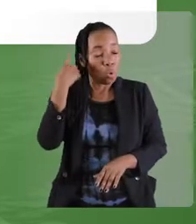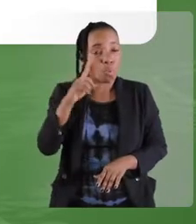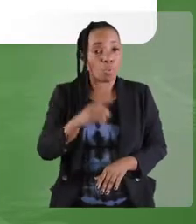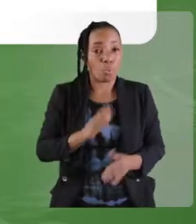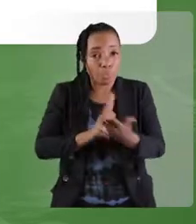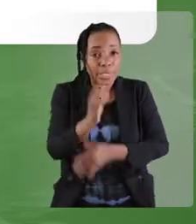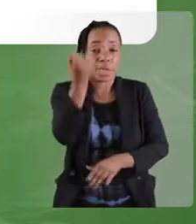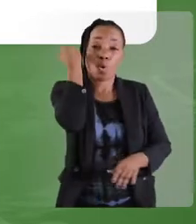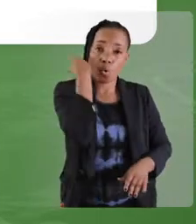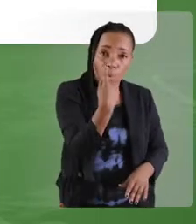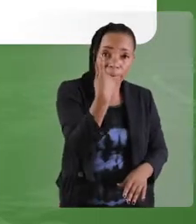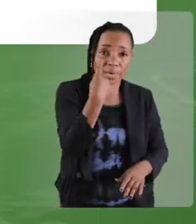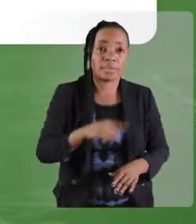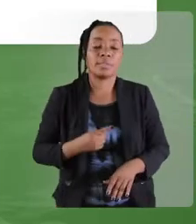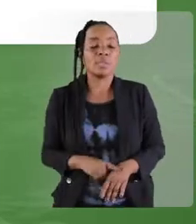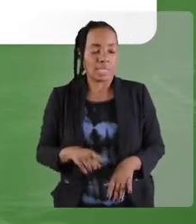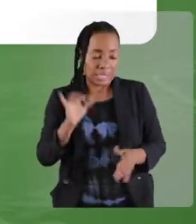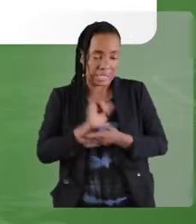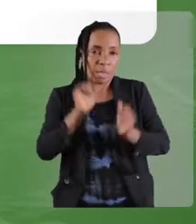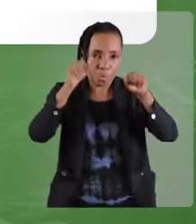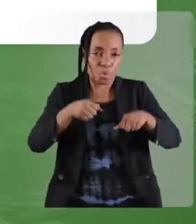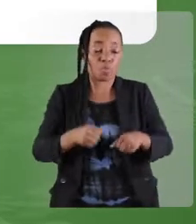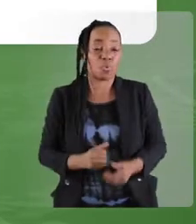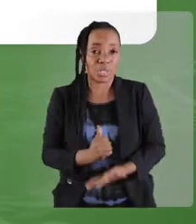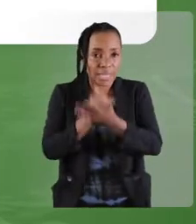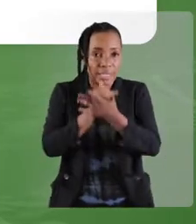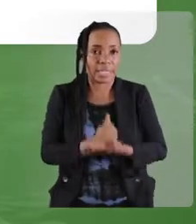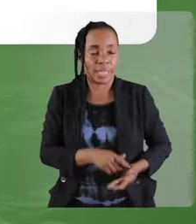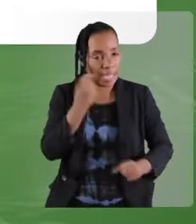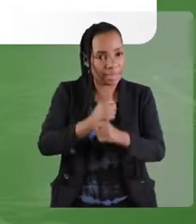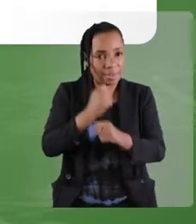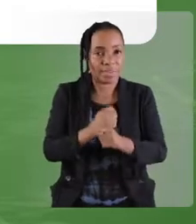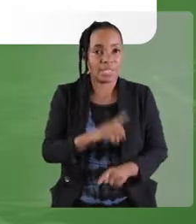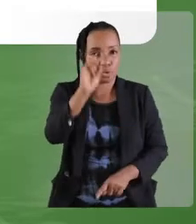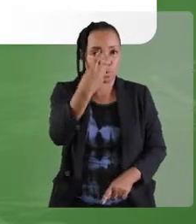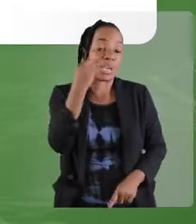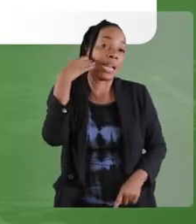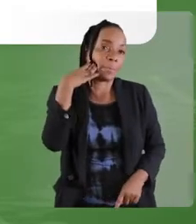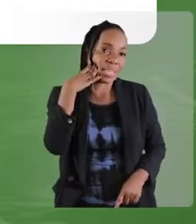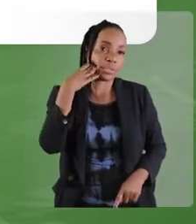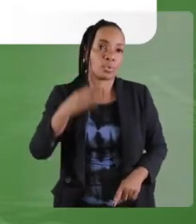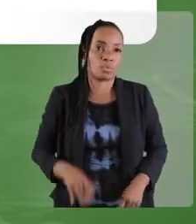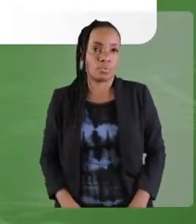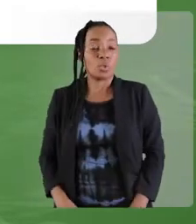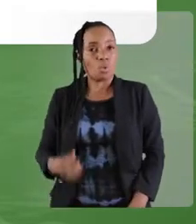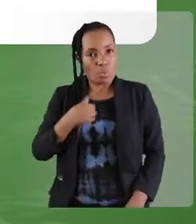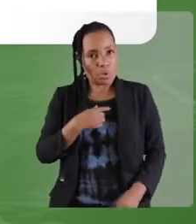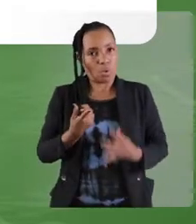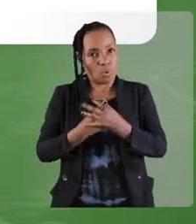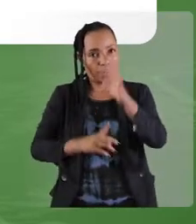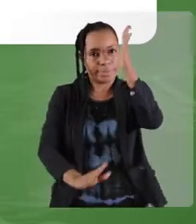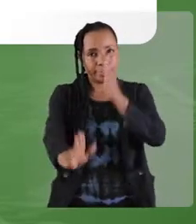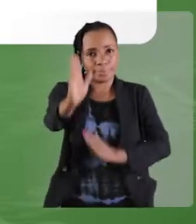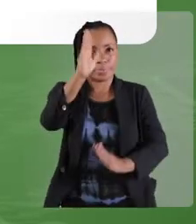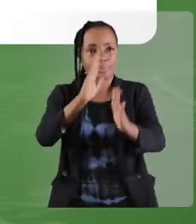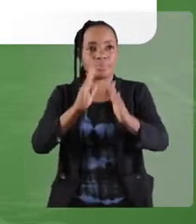en percevoir les orientations et cela vous aidera certainement à conduire votre travail à la maison. Je débute